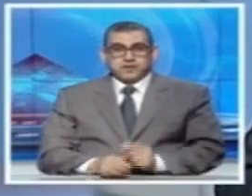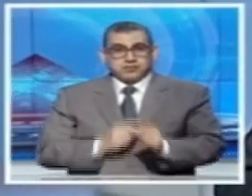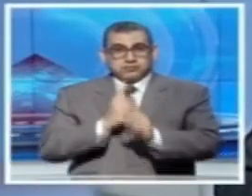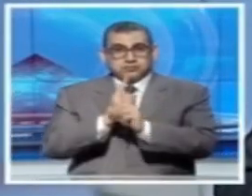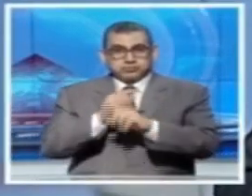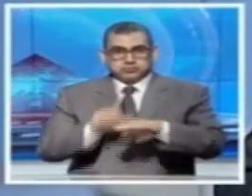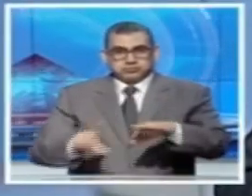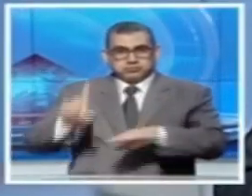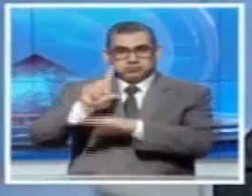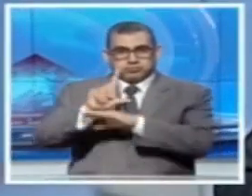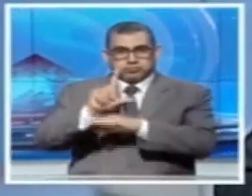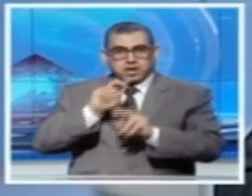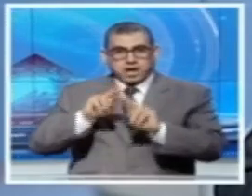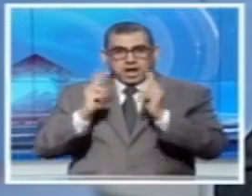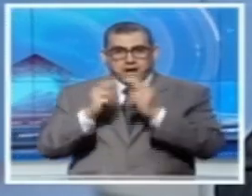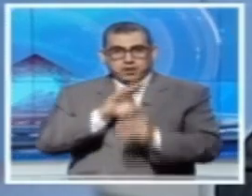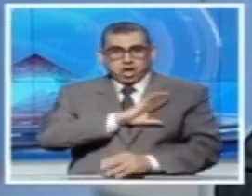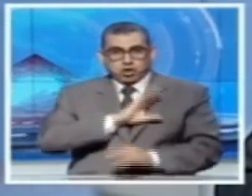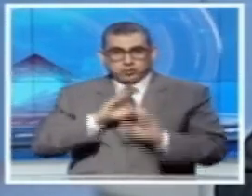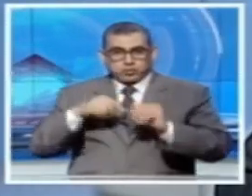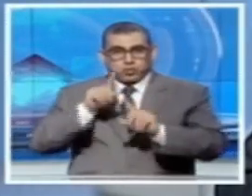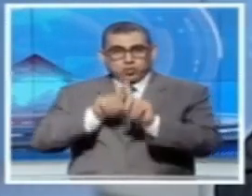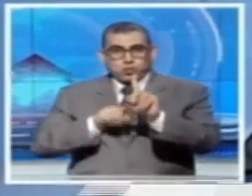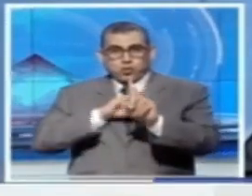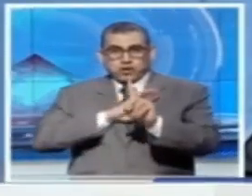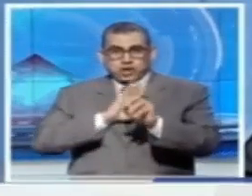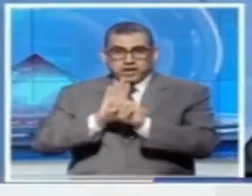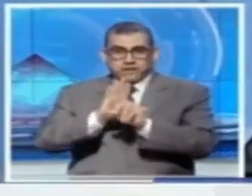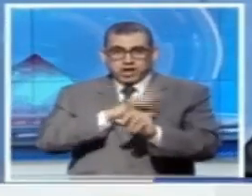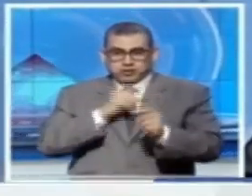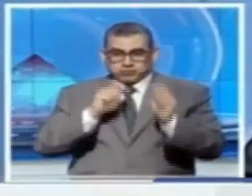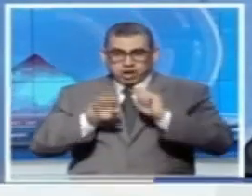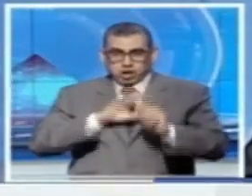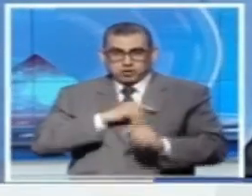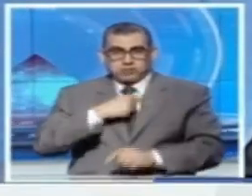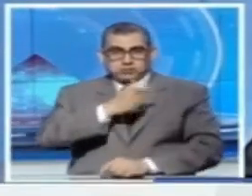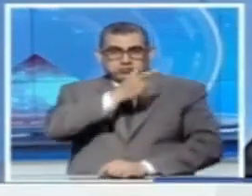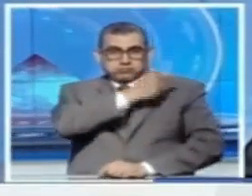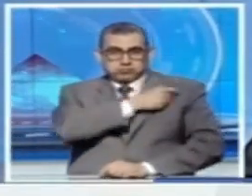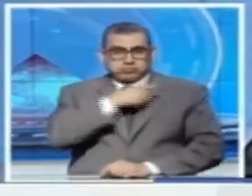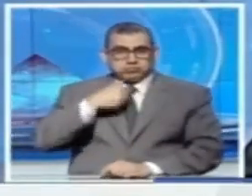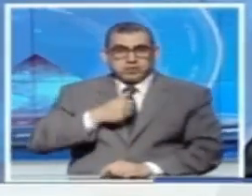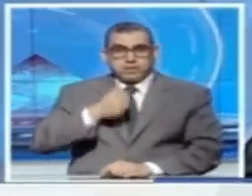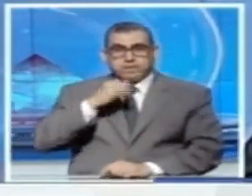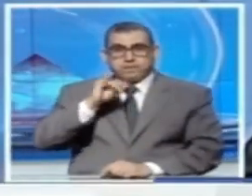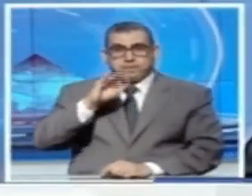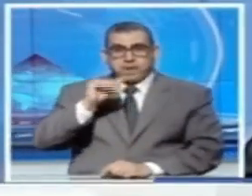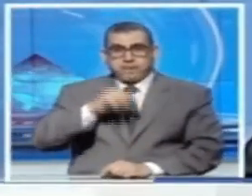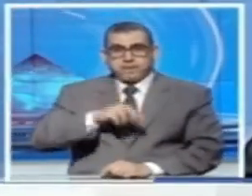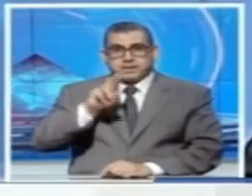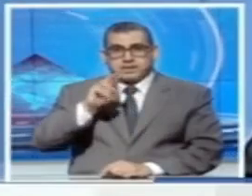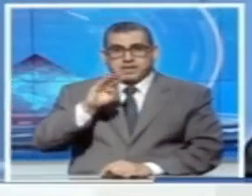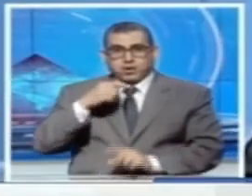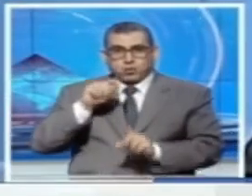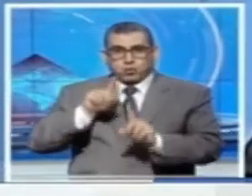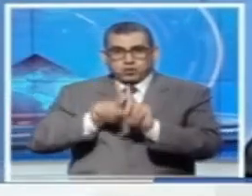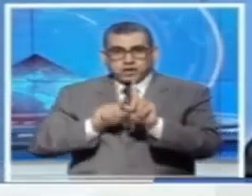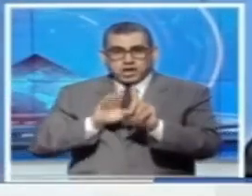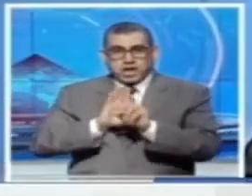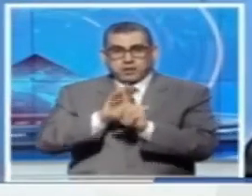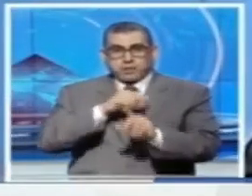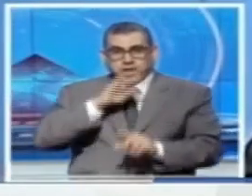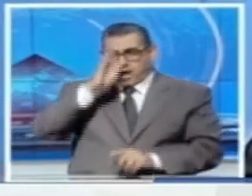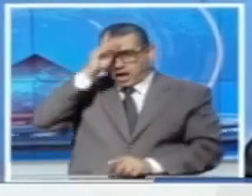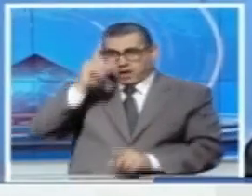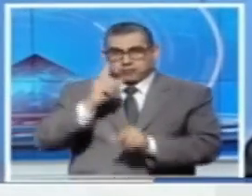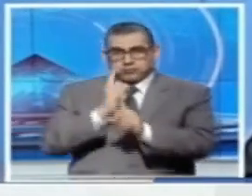التقى القائد العام للقوات المسلحة وزير الدفاع والإنتاج الحربي الفريق أول محمد زكي وزير دفاع جمهورية العراق ثابت